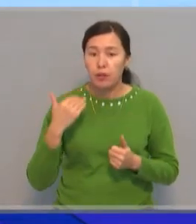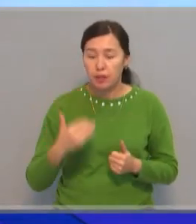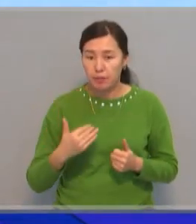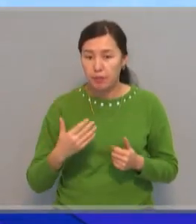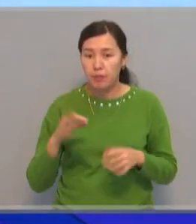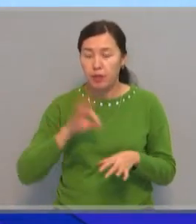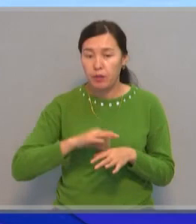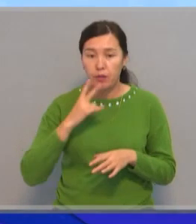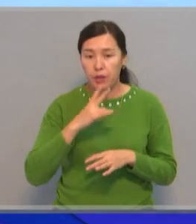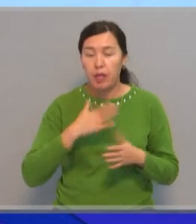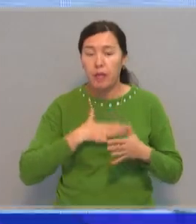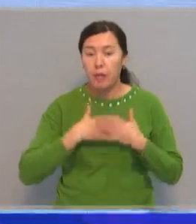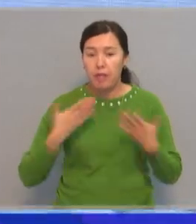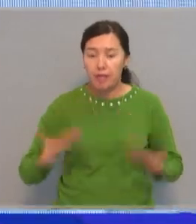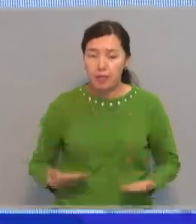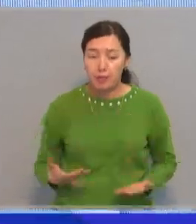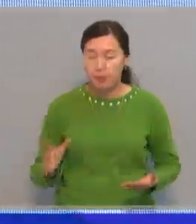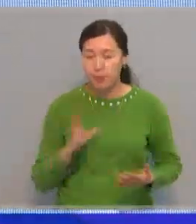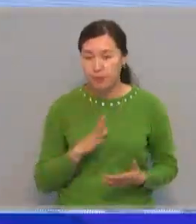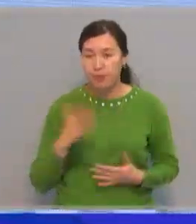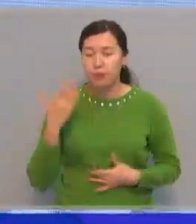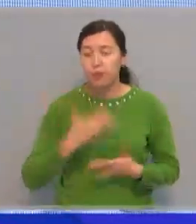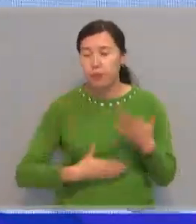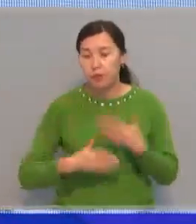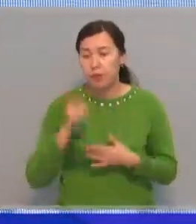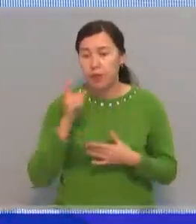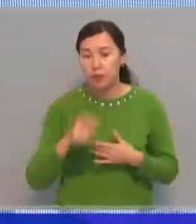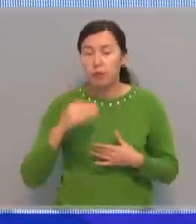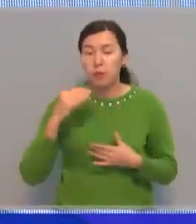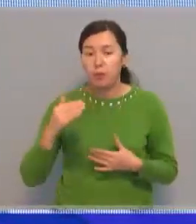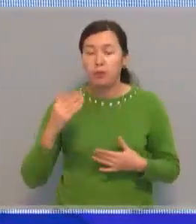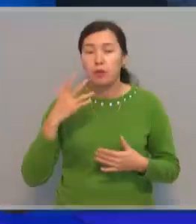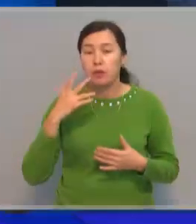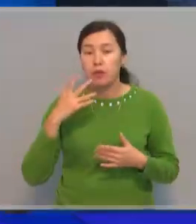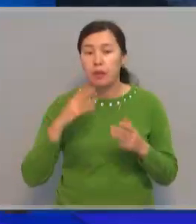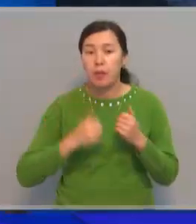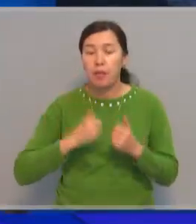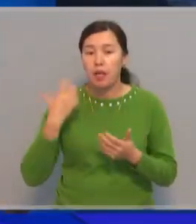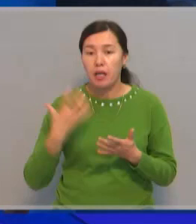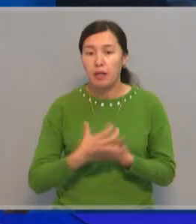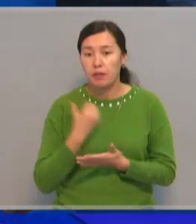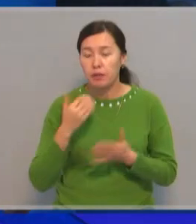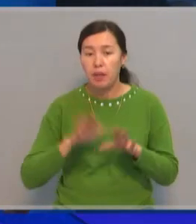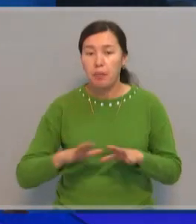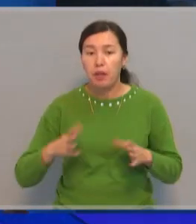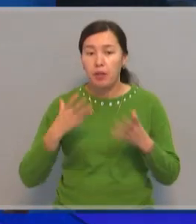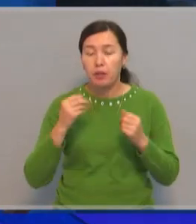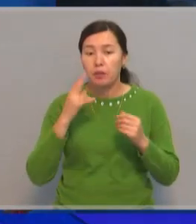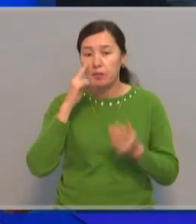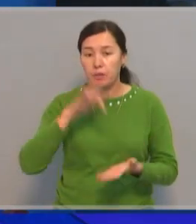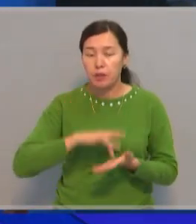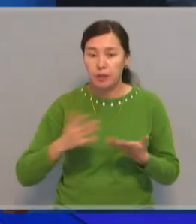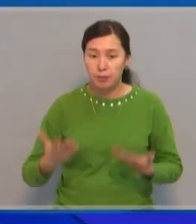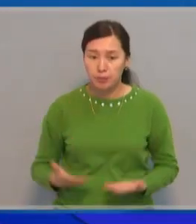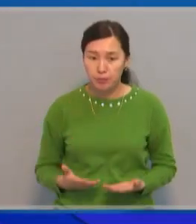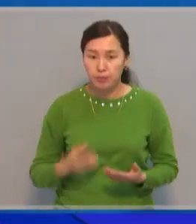берген дертіне қарамай белсенді өмір сүруде. Мүмкіндігі шектеулі дейтіндерді тұқырта қоятын батыл азамат. Бала күннен Шымкент қаласында